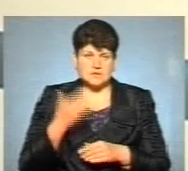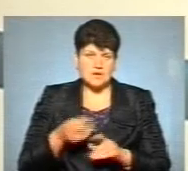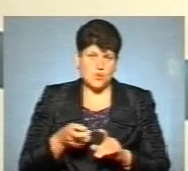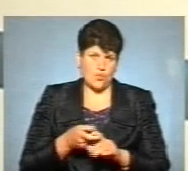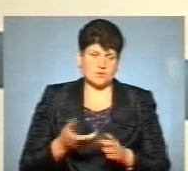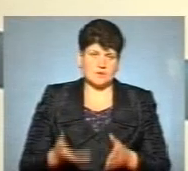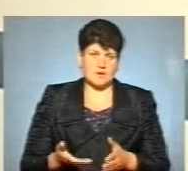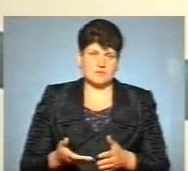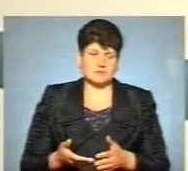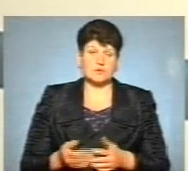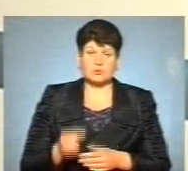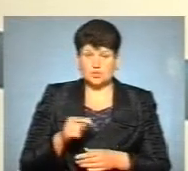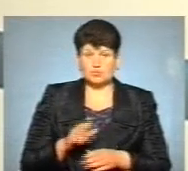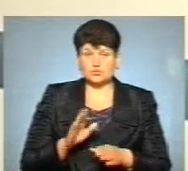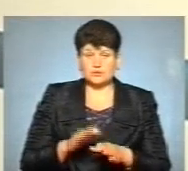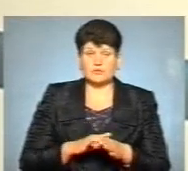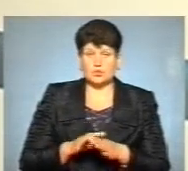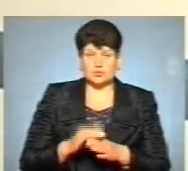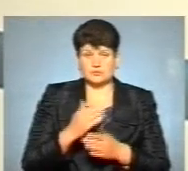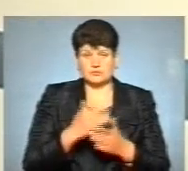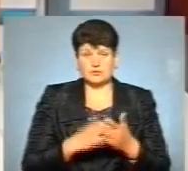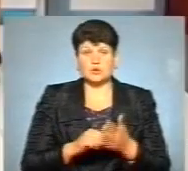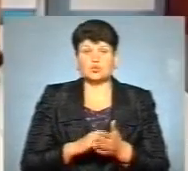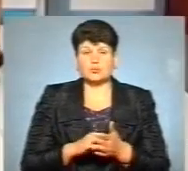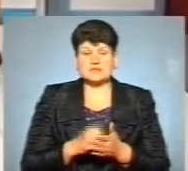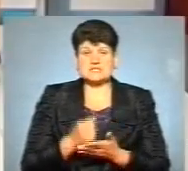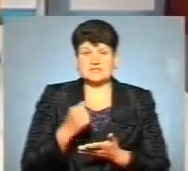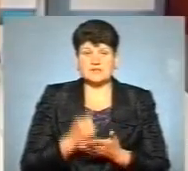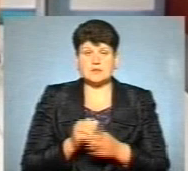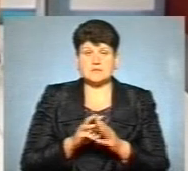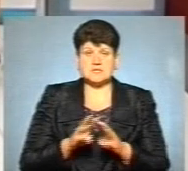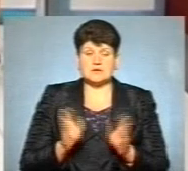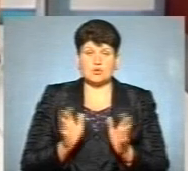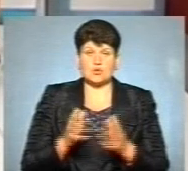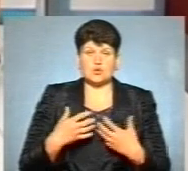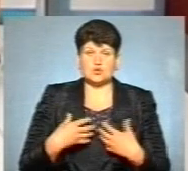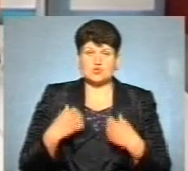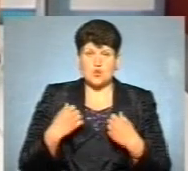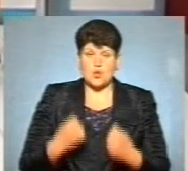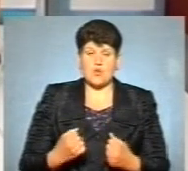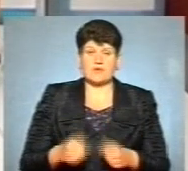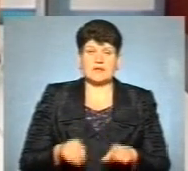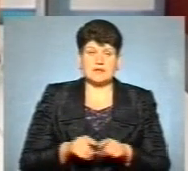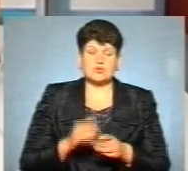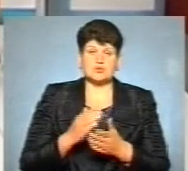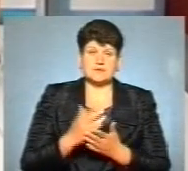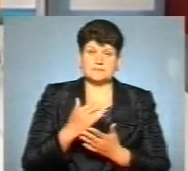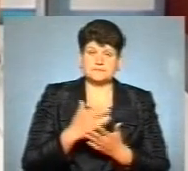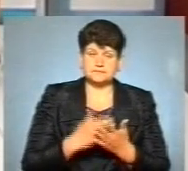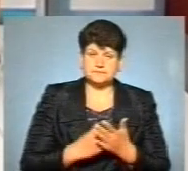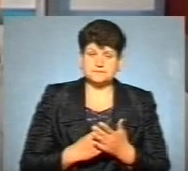і, тобто, ми будемо виконувати директивні документи, які затверджені Міністерством охорони здоров'я. Також є алгоритм